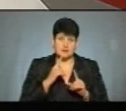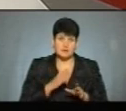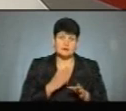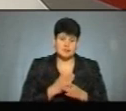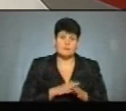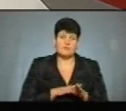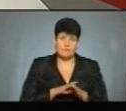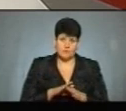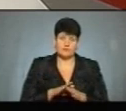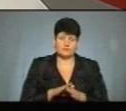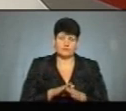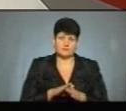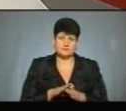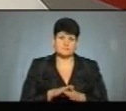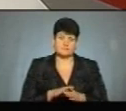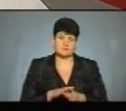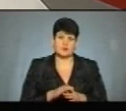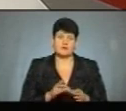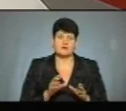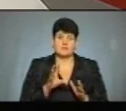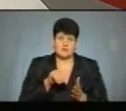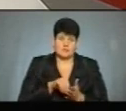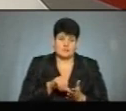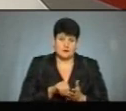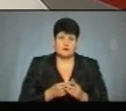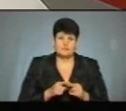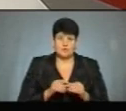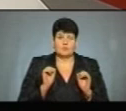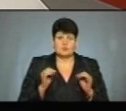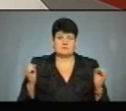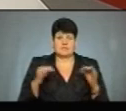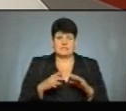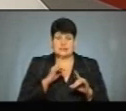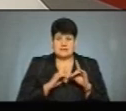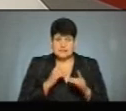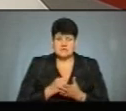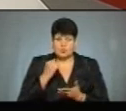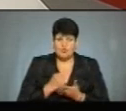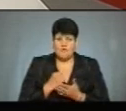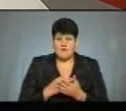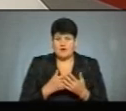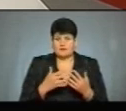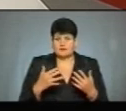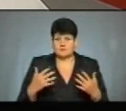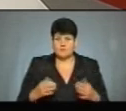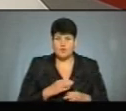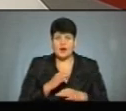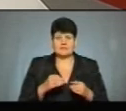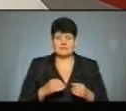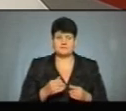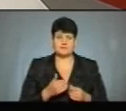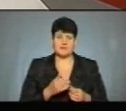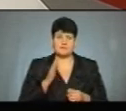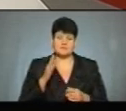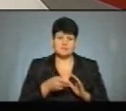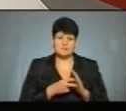суб'єктом цього процесу добровільного об'єднання і може збиратися на сесії і ухвалювати ті чи інші проекти перспективних планів, які потім